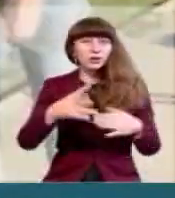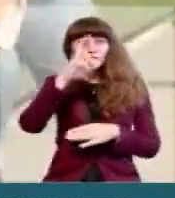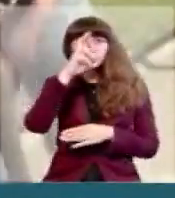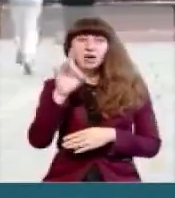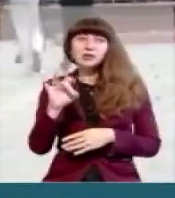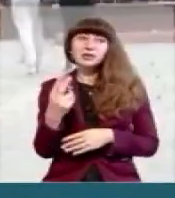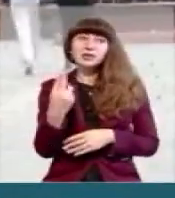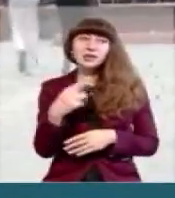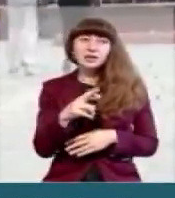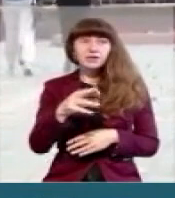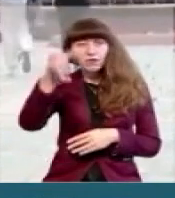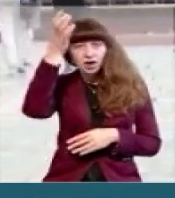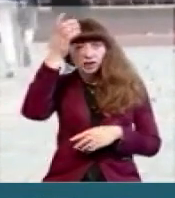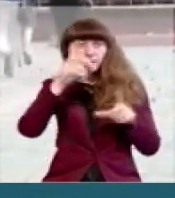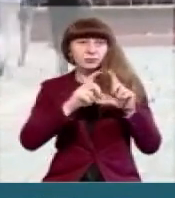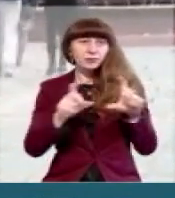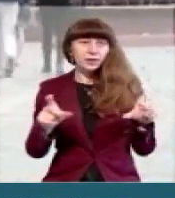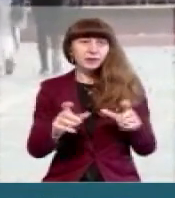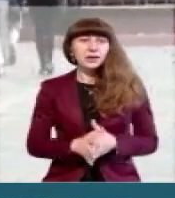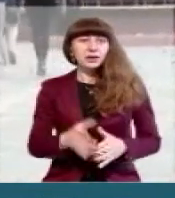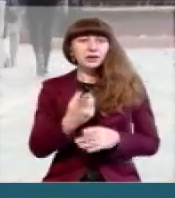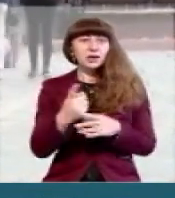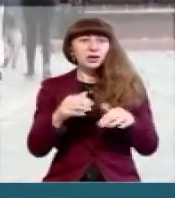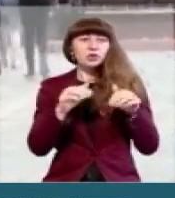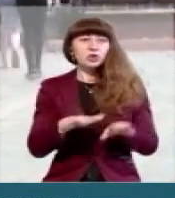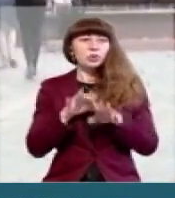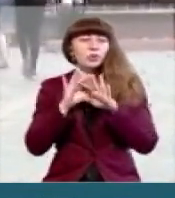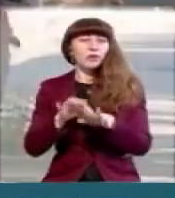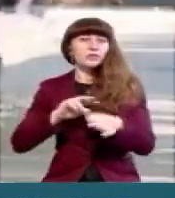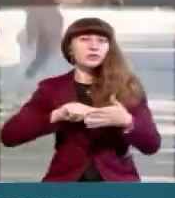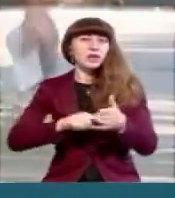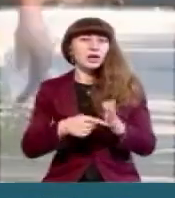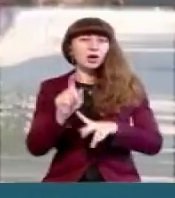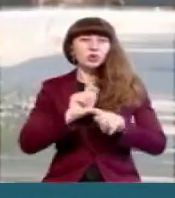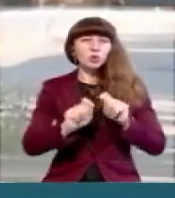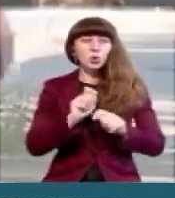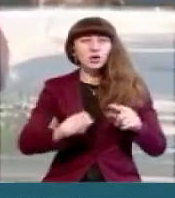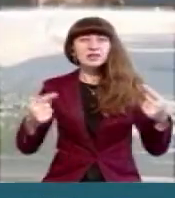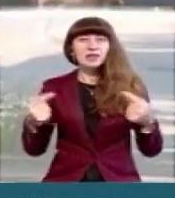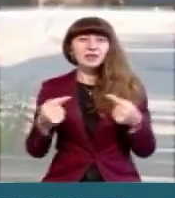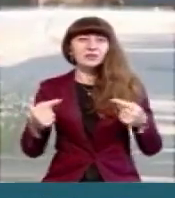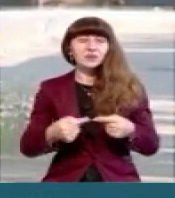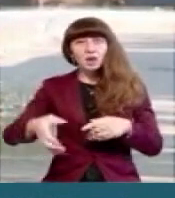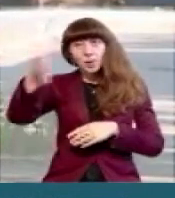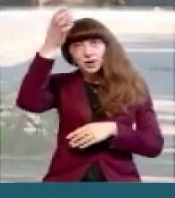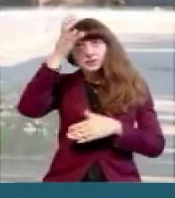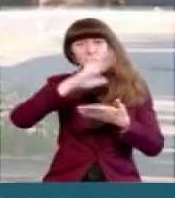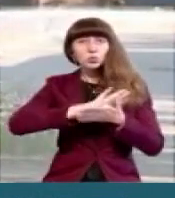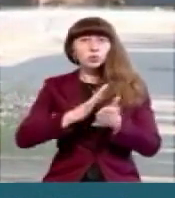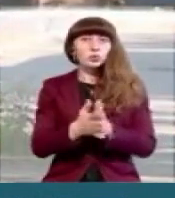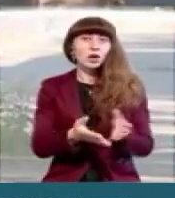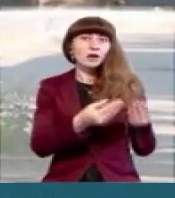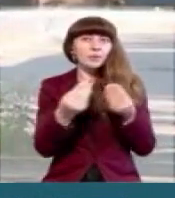Бұл шара білім беру ұйымдары ұсынатын білім беру қызметтерінің сәйкестігін бақылау мақсатында жүргізіледі. Сондай-ақ мемлекеттік жалпыға